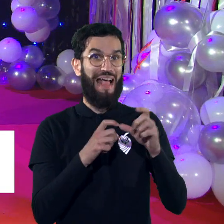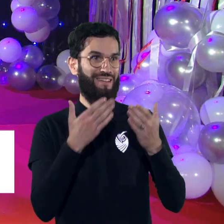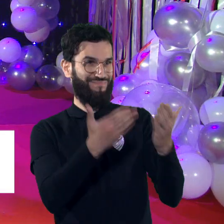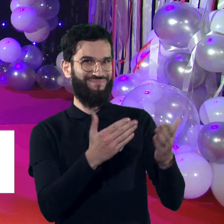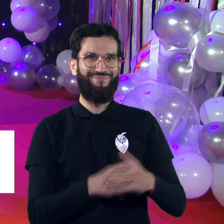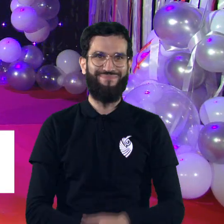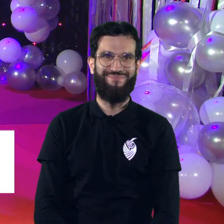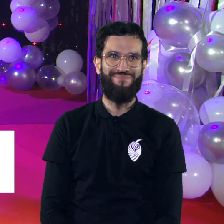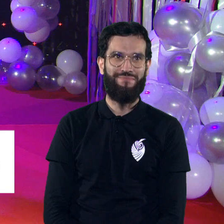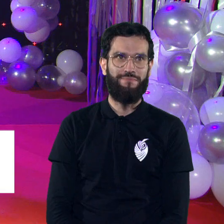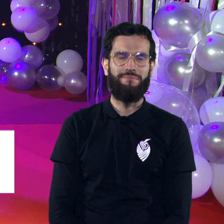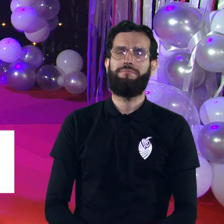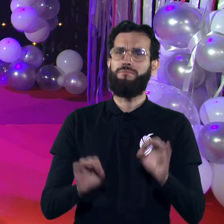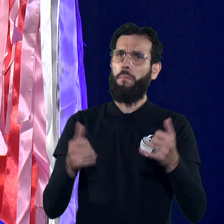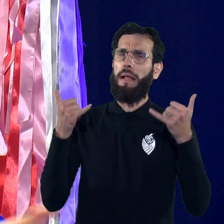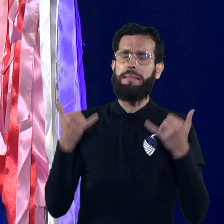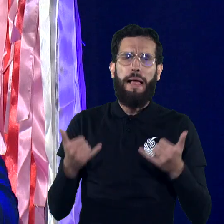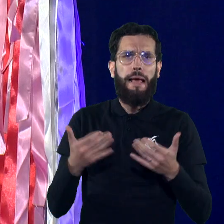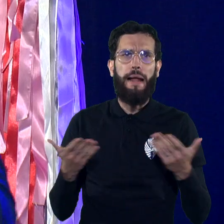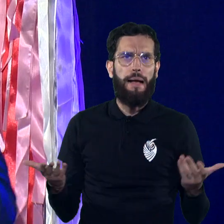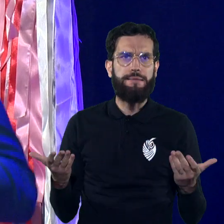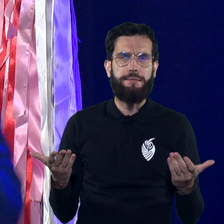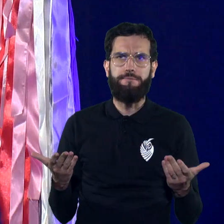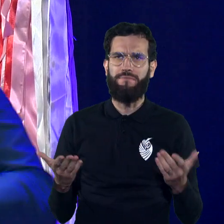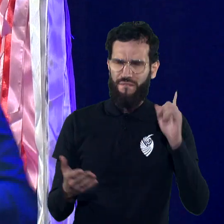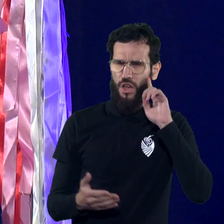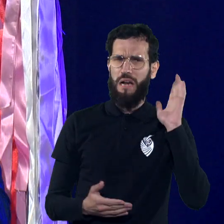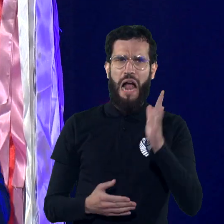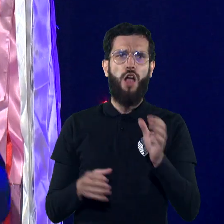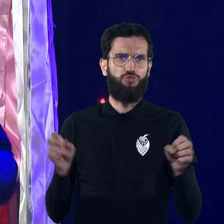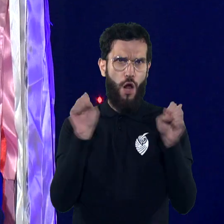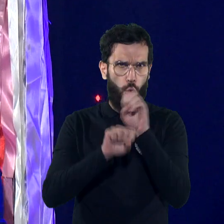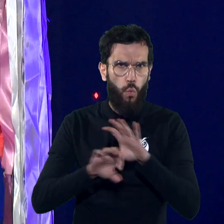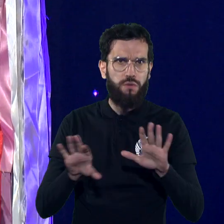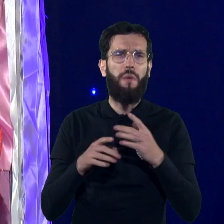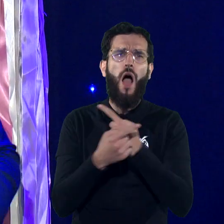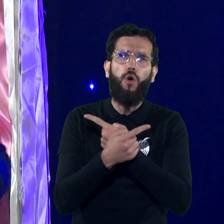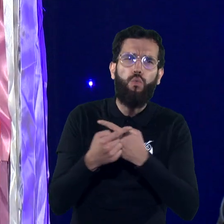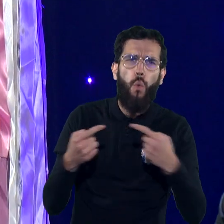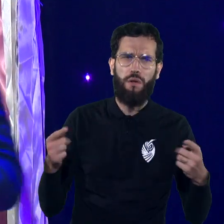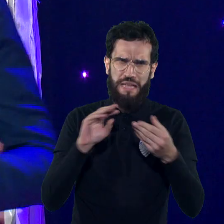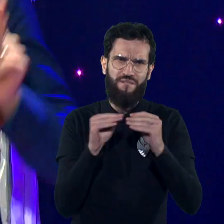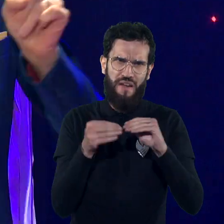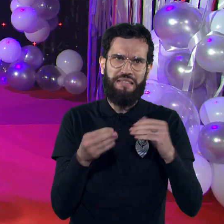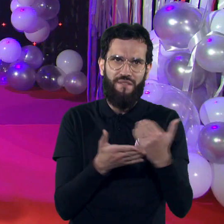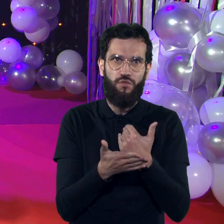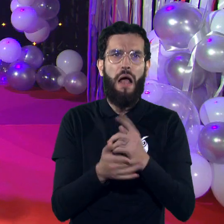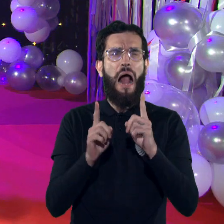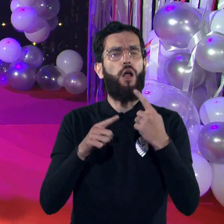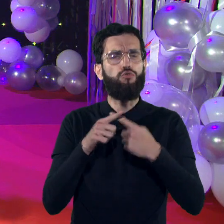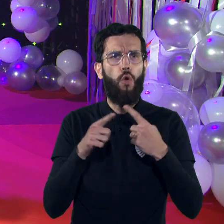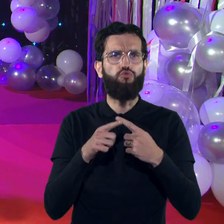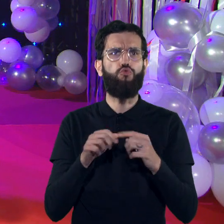Čaute. Tak. Poďme, neviem, každý kúzelník samozrejme používa veľa tých rekvizít, ale poďme sa najprv